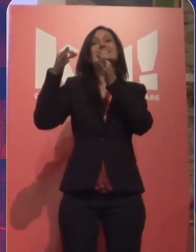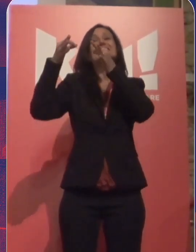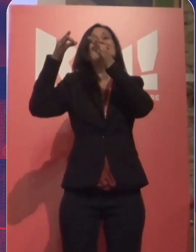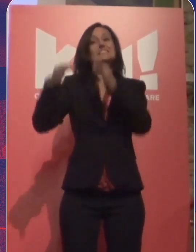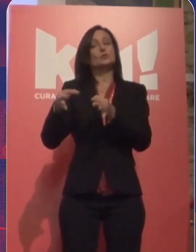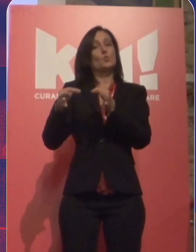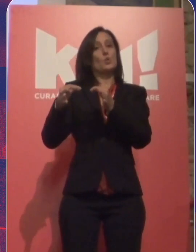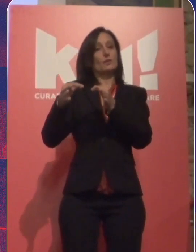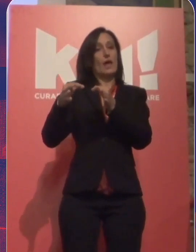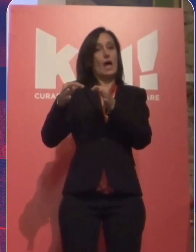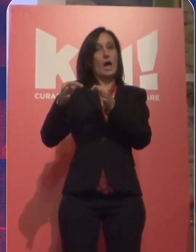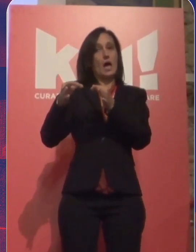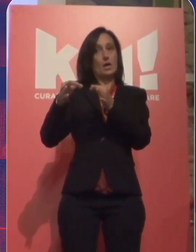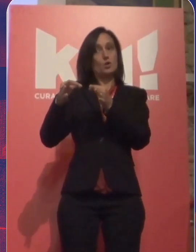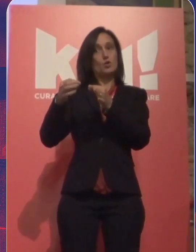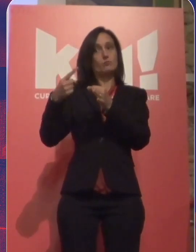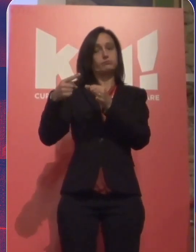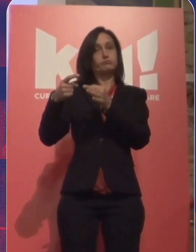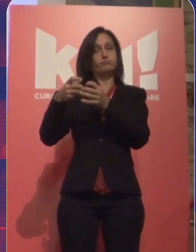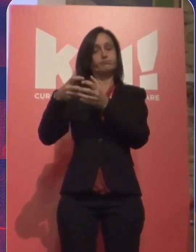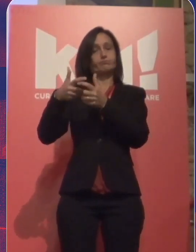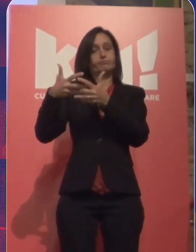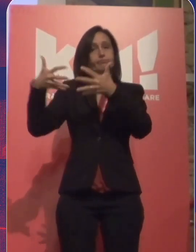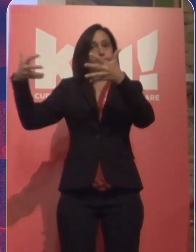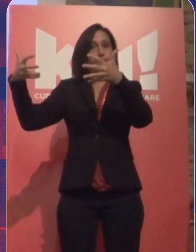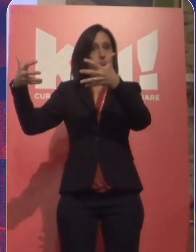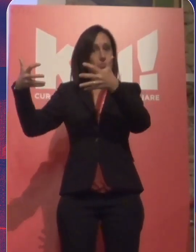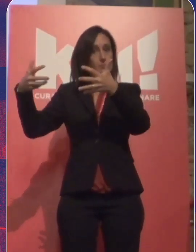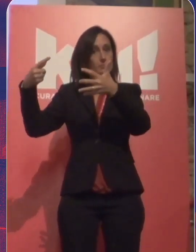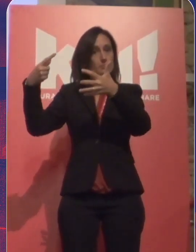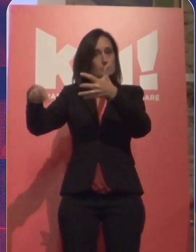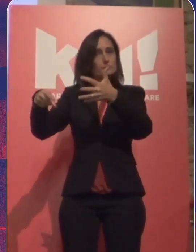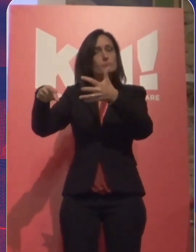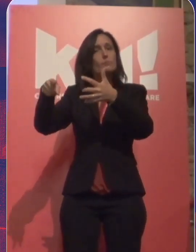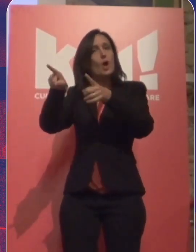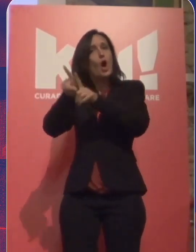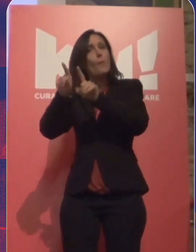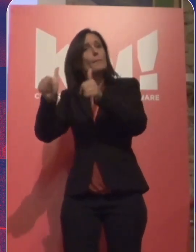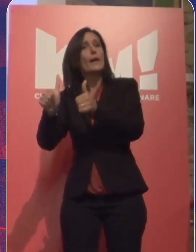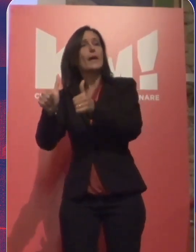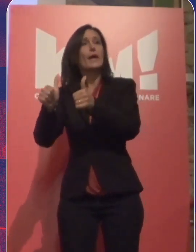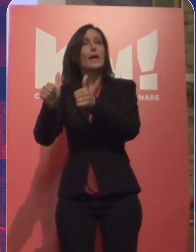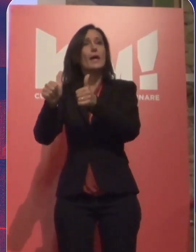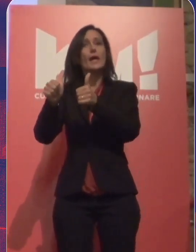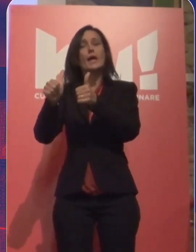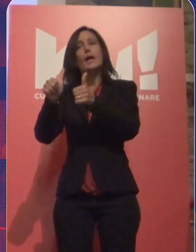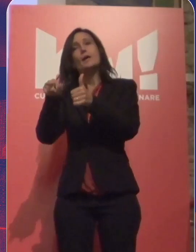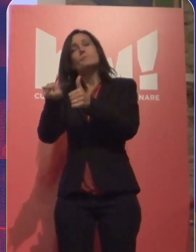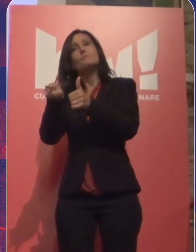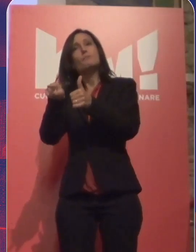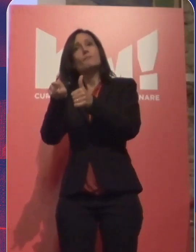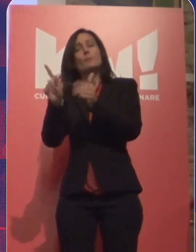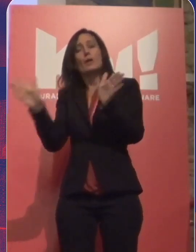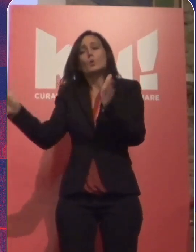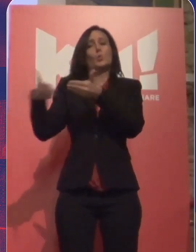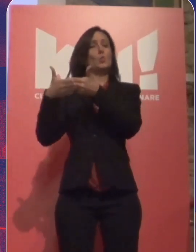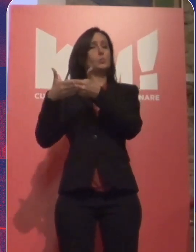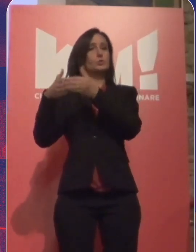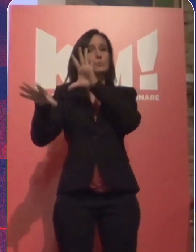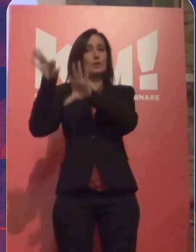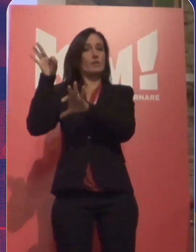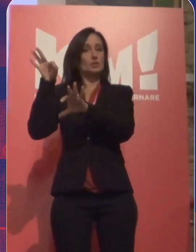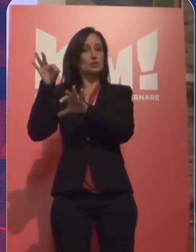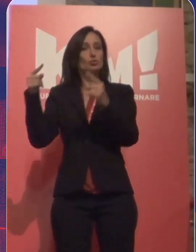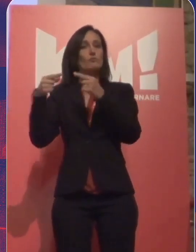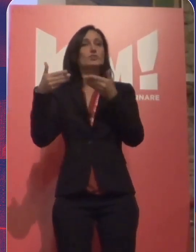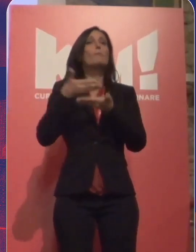come pulsione claustrale cioè che pre il pre privilegia il chiuso all'aperto che privilegia il chiuso